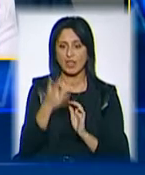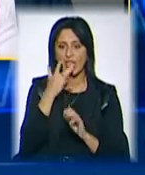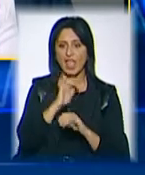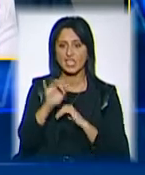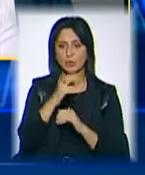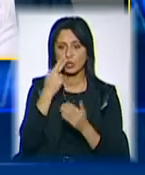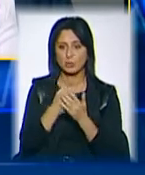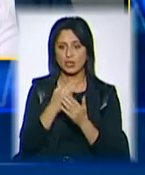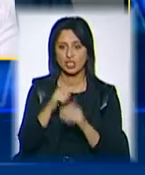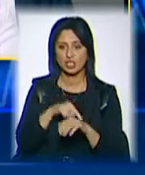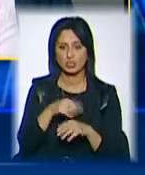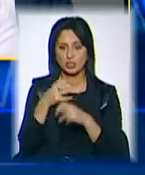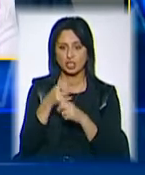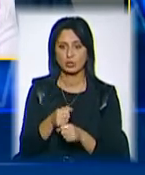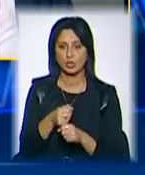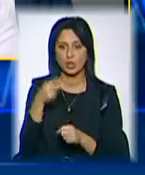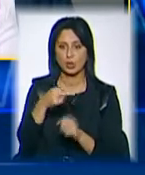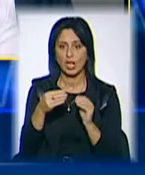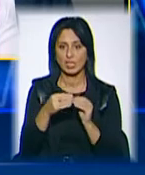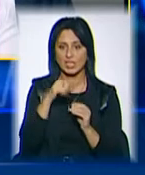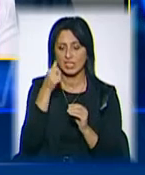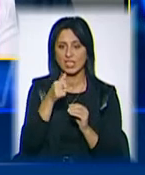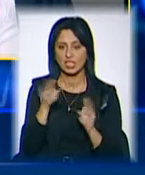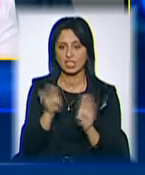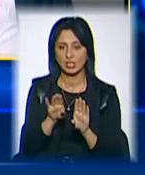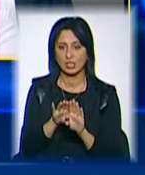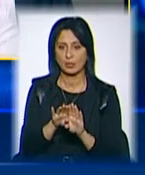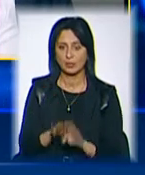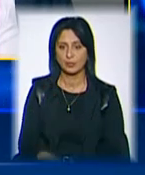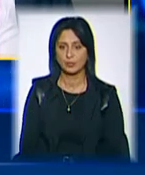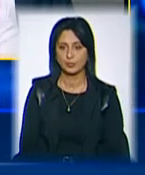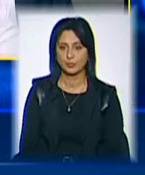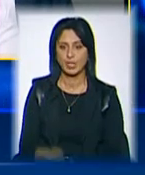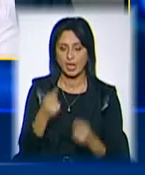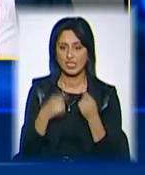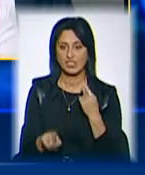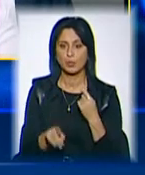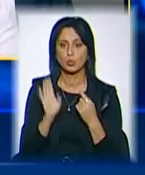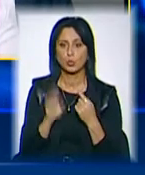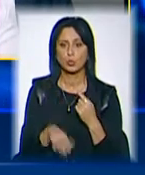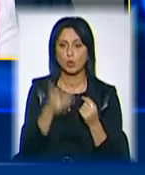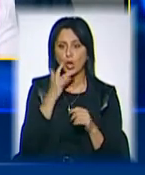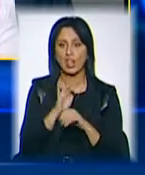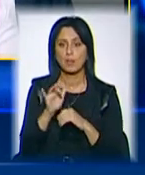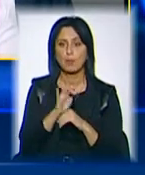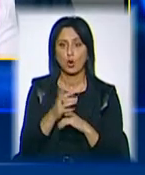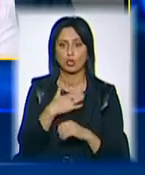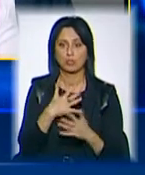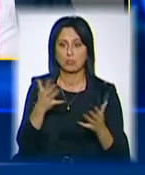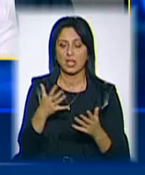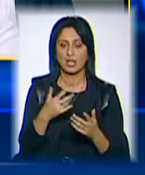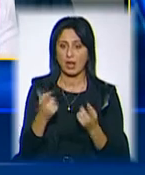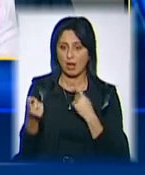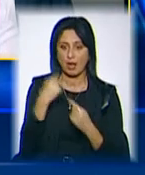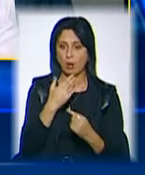ექსპორტის მაჩვენებელი საგრძნობლად შემცირდა 2010 წელთან, თუ შევადარებთ, განსხვავებულია და უფრო იმპორტიორი გავხდით. რა